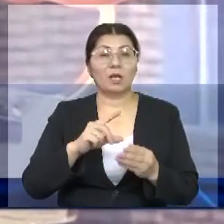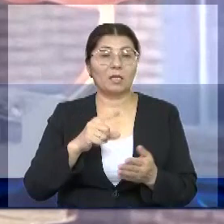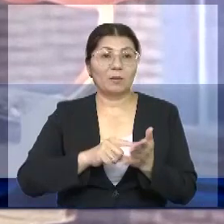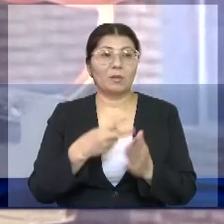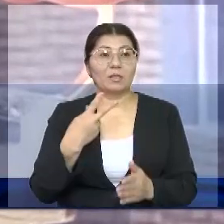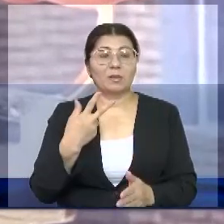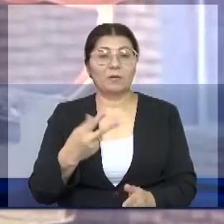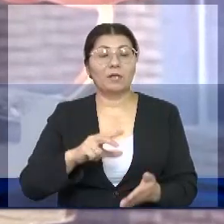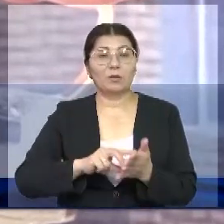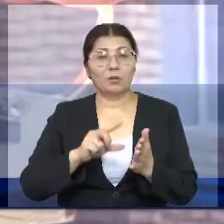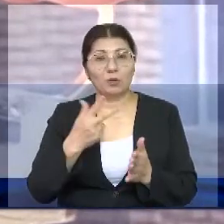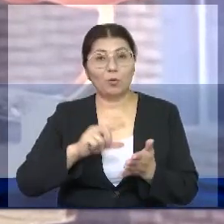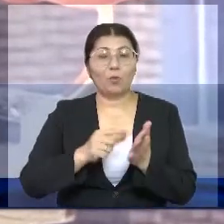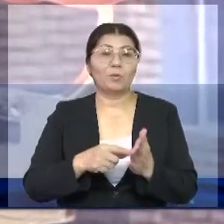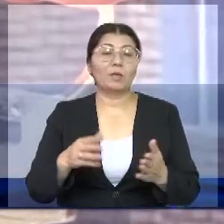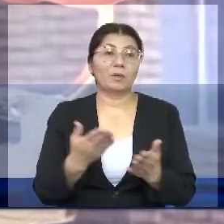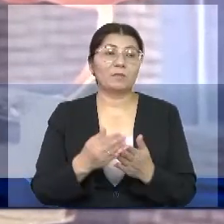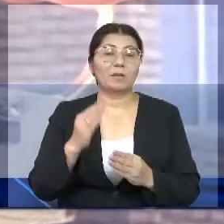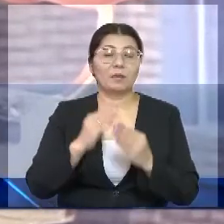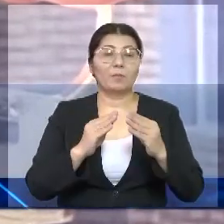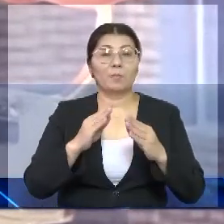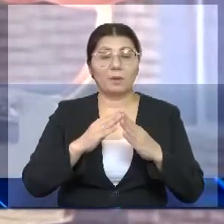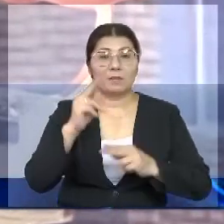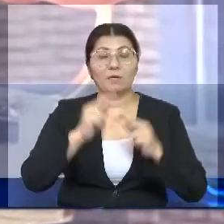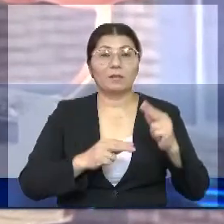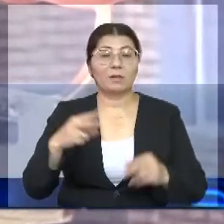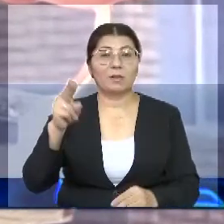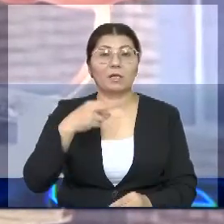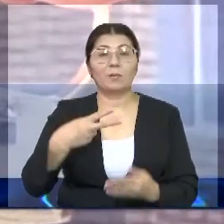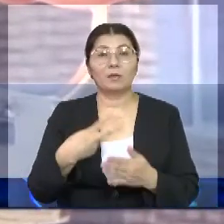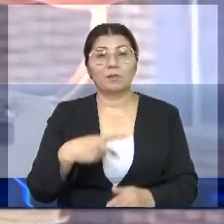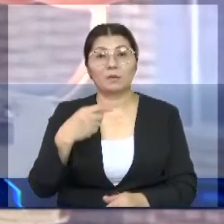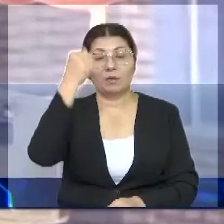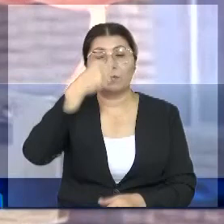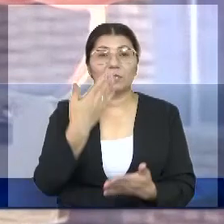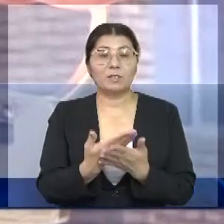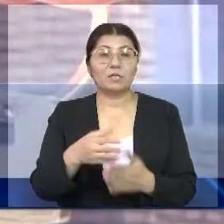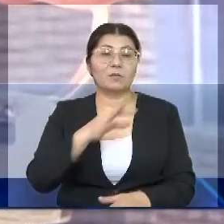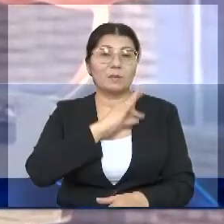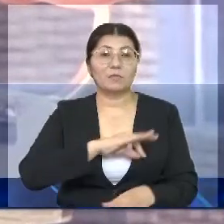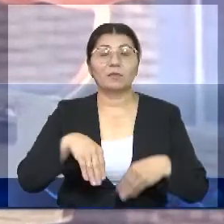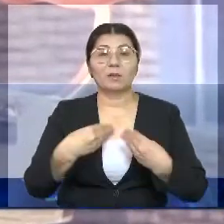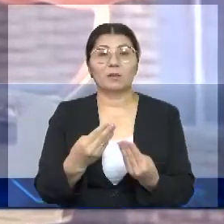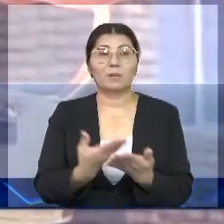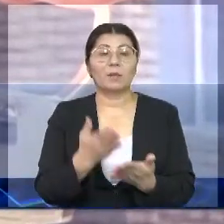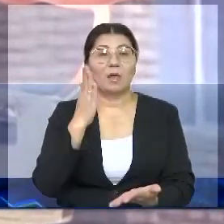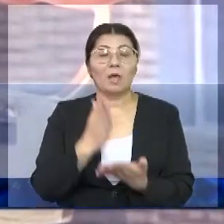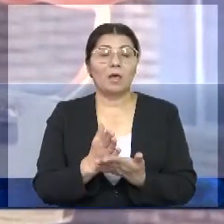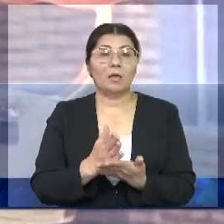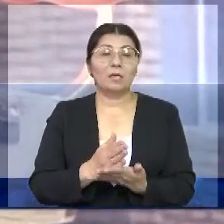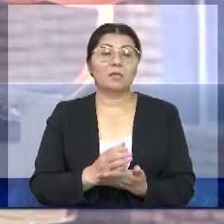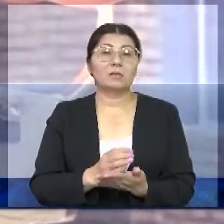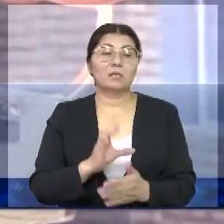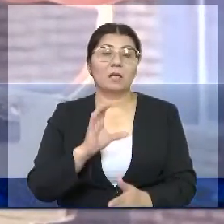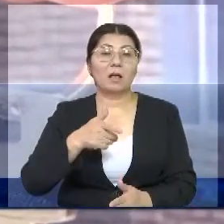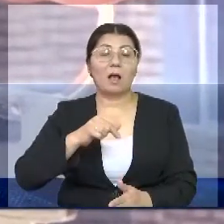2 трехкомнатные квартиры. Возводить дома мы начали в декабре 2021 года. Сейчас они введены в эксплуатацию. Имеются гарантийные